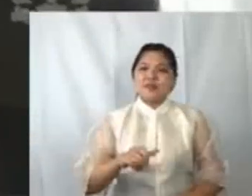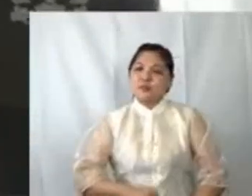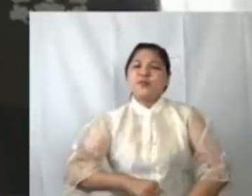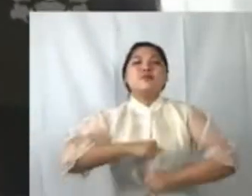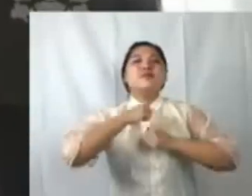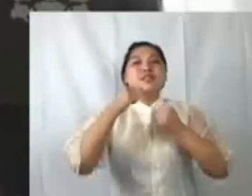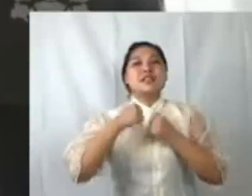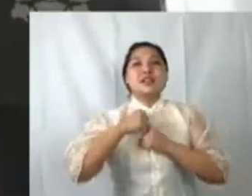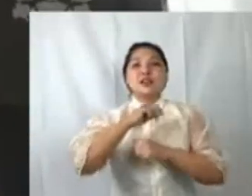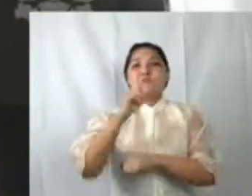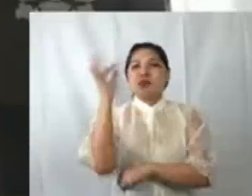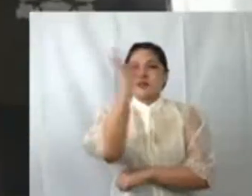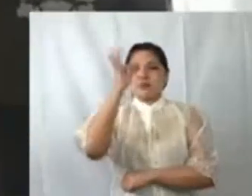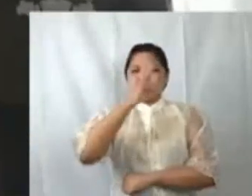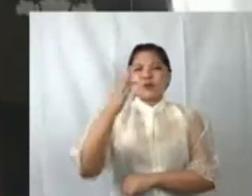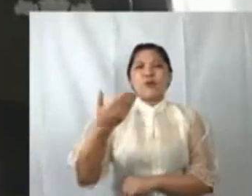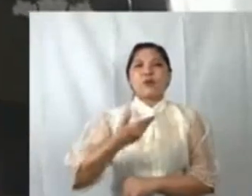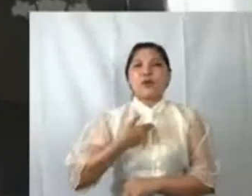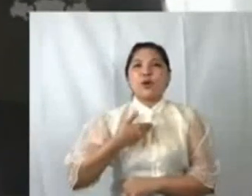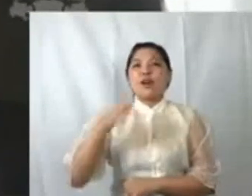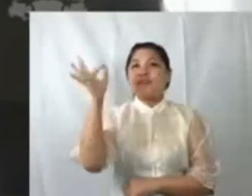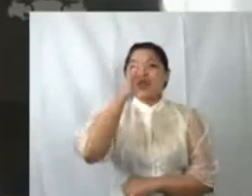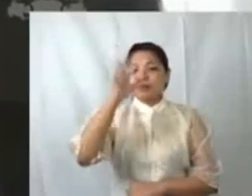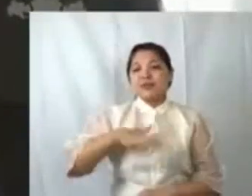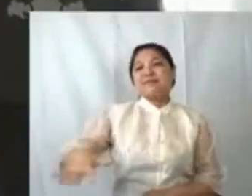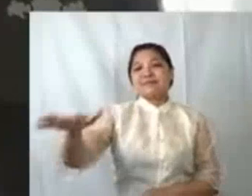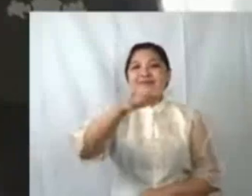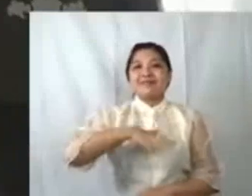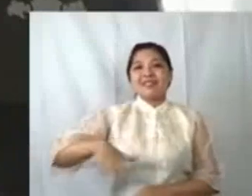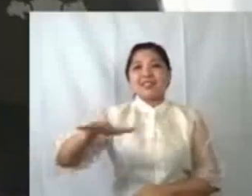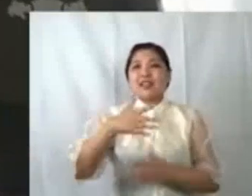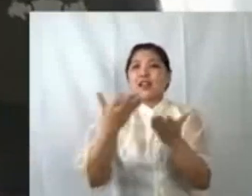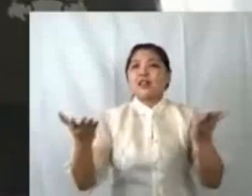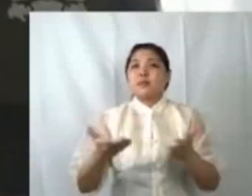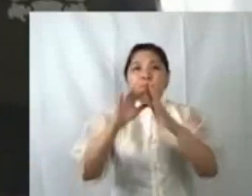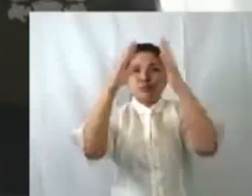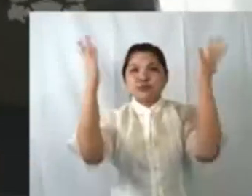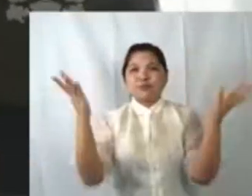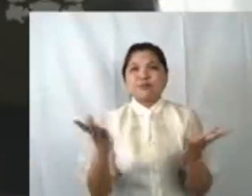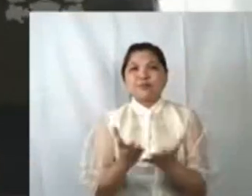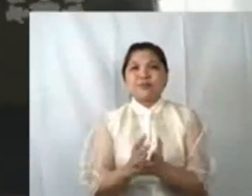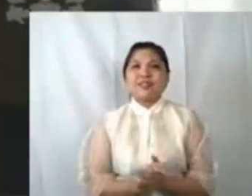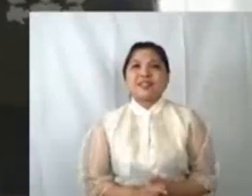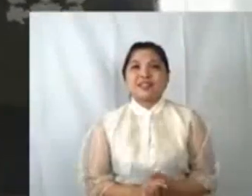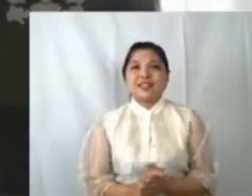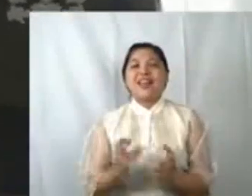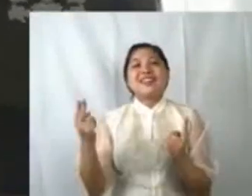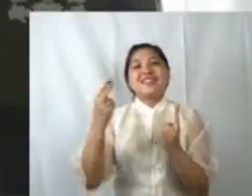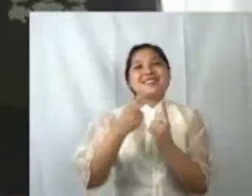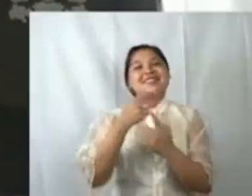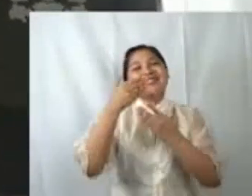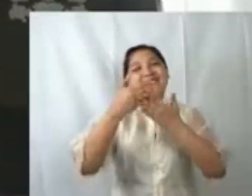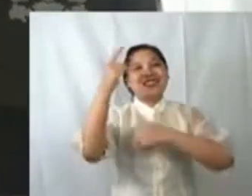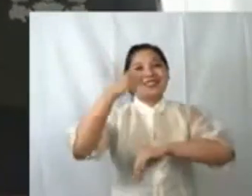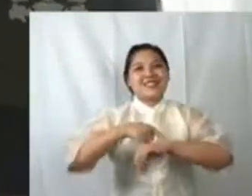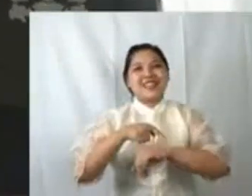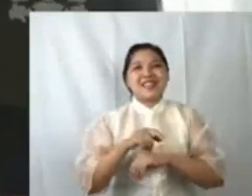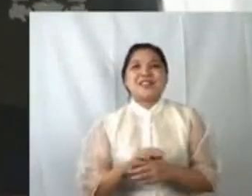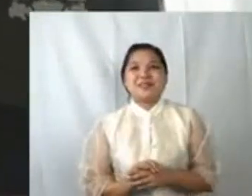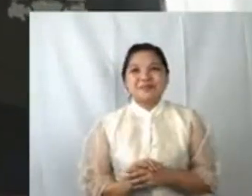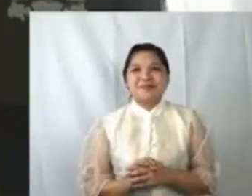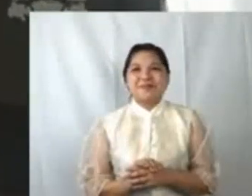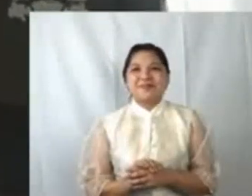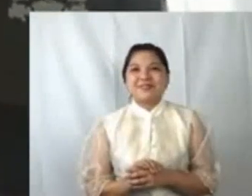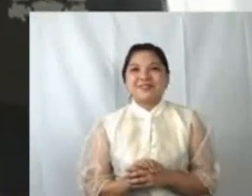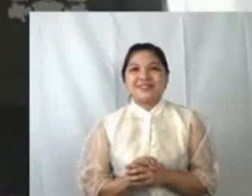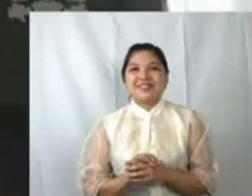ipagmalaki, Pilipino ako, Pilipino tayo, saan man sa mundo. Hanggang sa muling pagkikita, mga